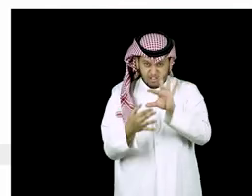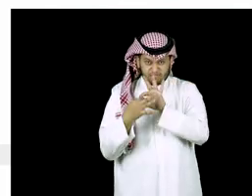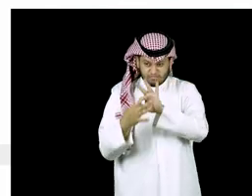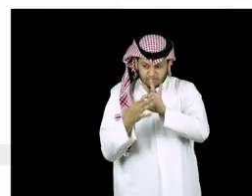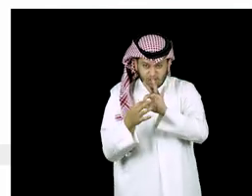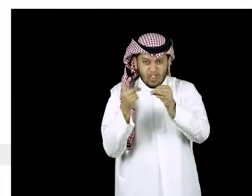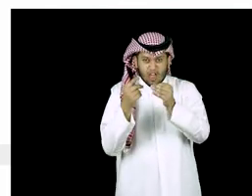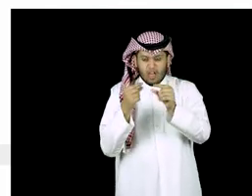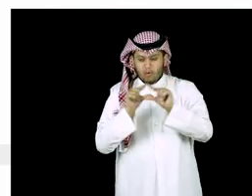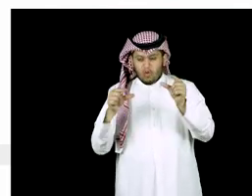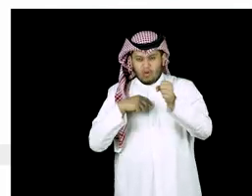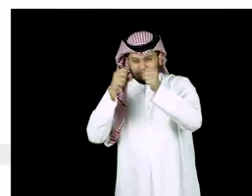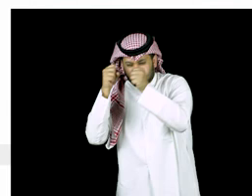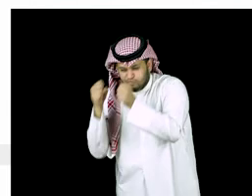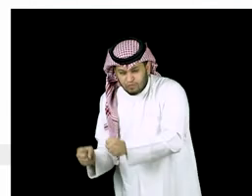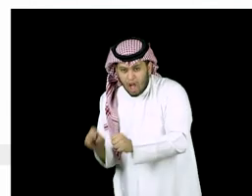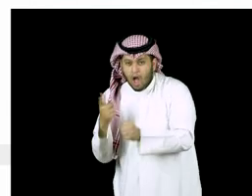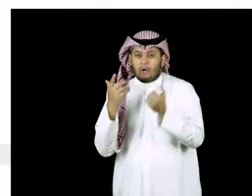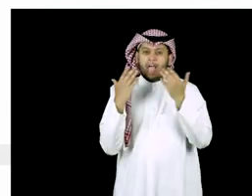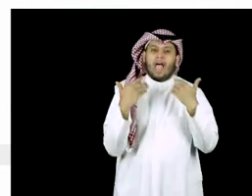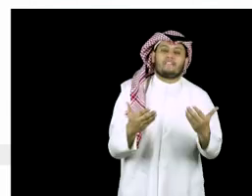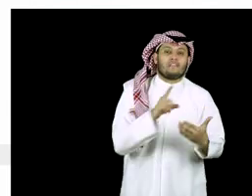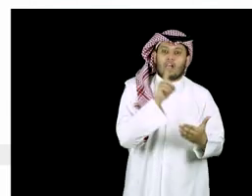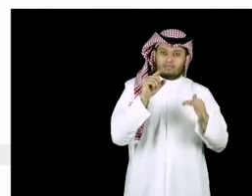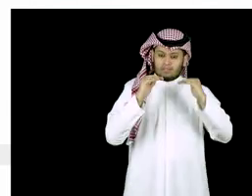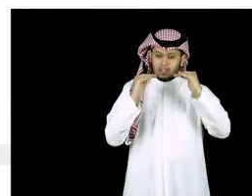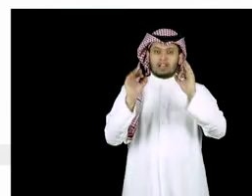غير إفراط ولا تفريط.